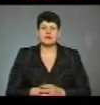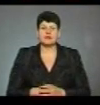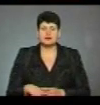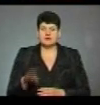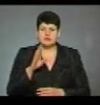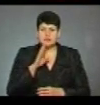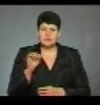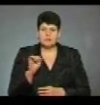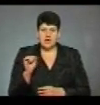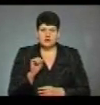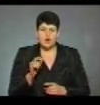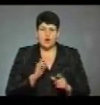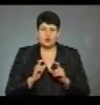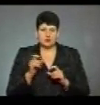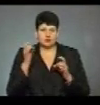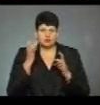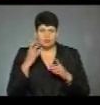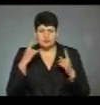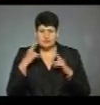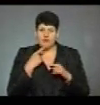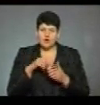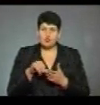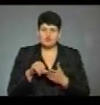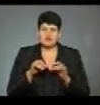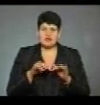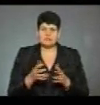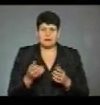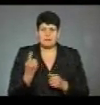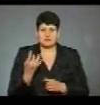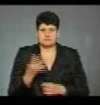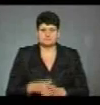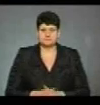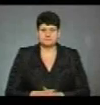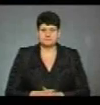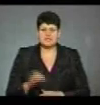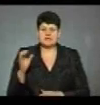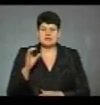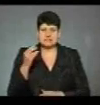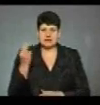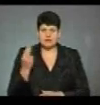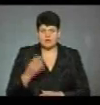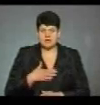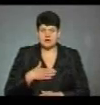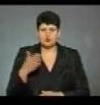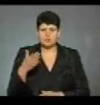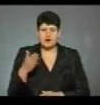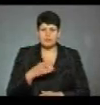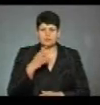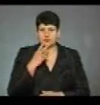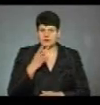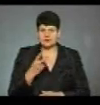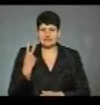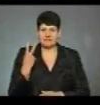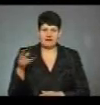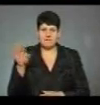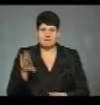Теребовлянського коледжу культури і мистецтв, каже, участь в акції бере вперше. Синій колір нашого прапору символізує два